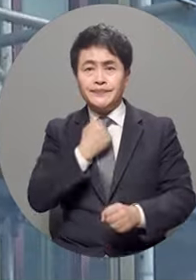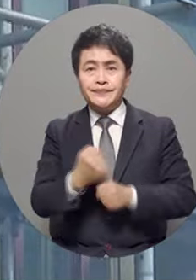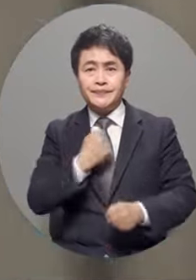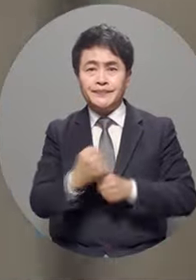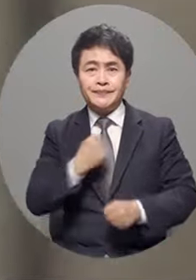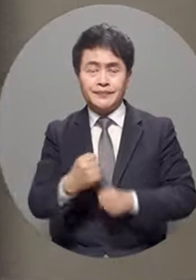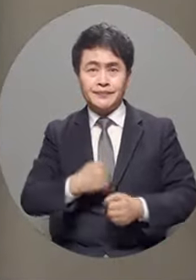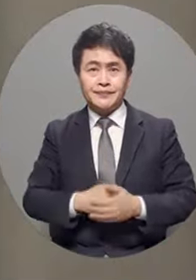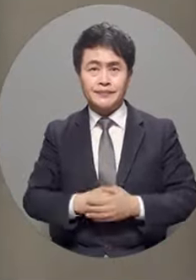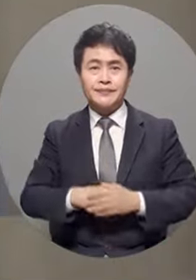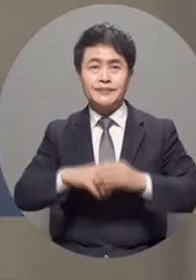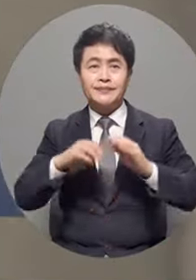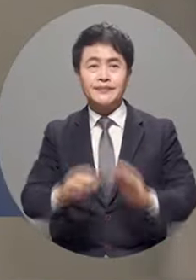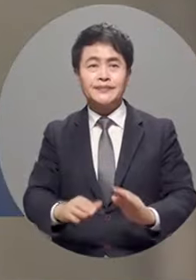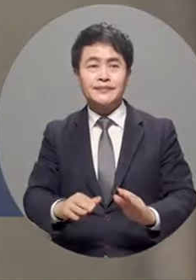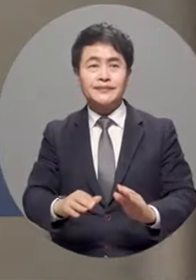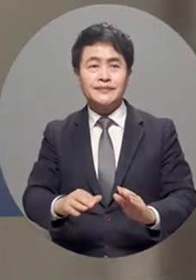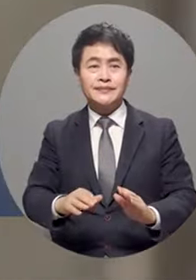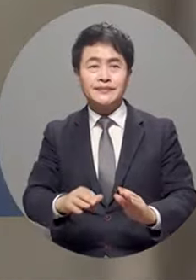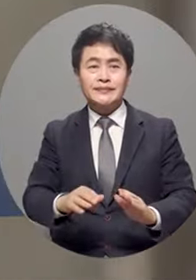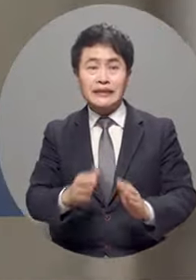합니다.